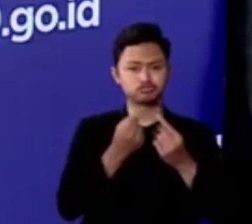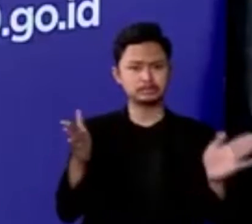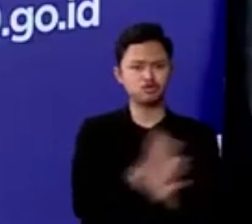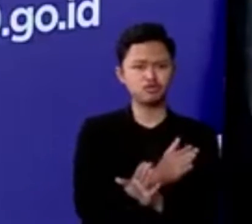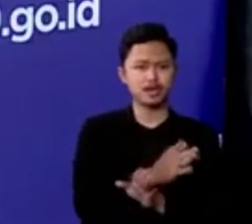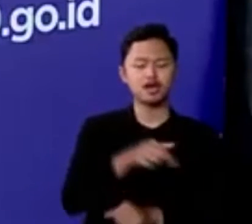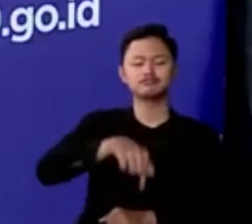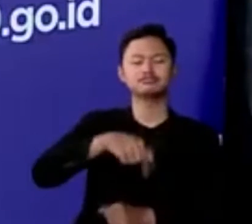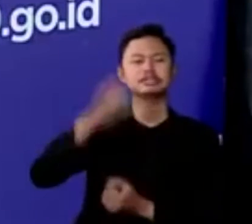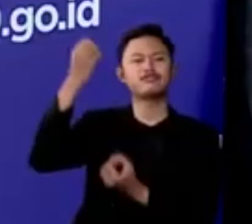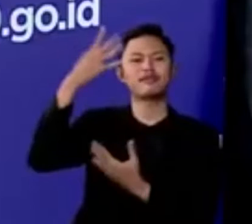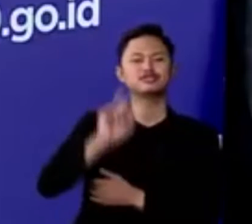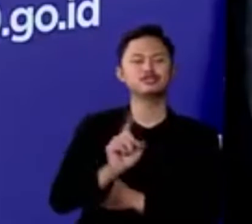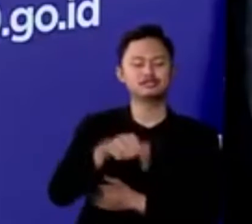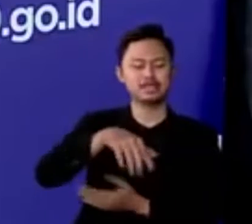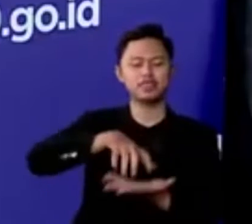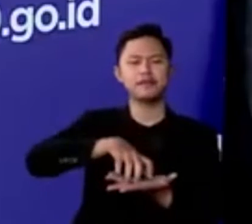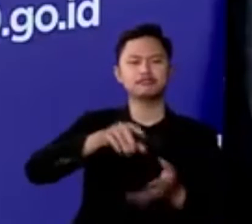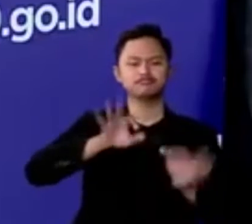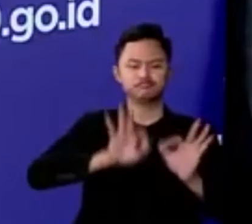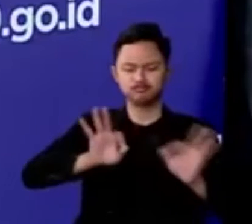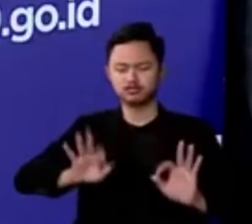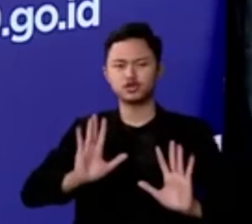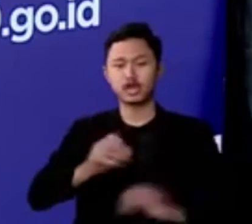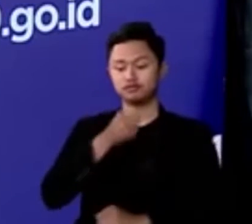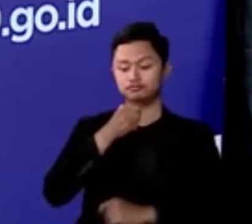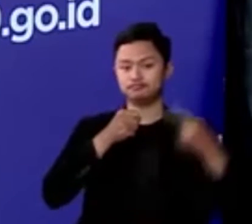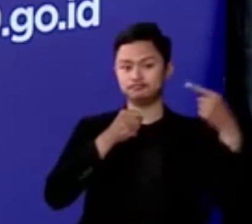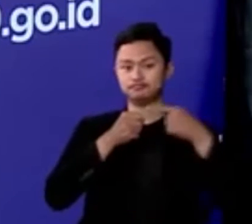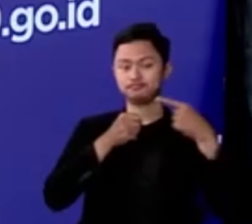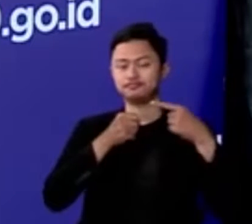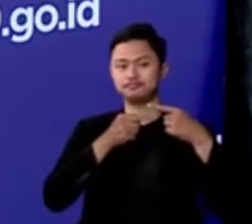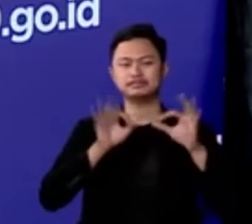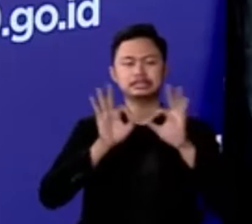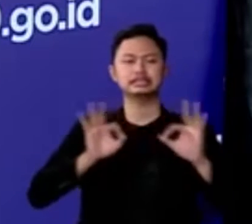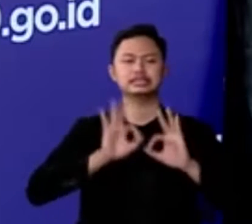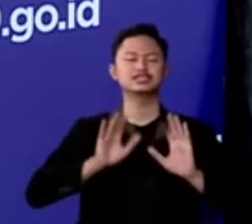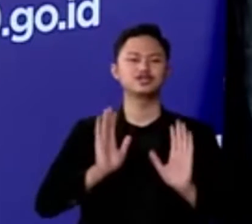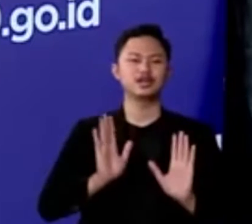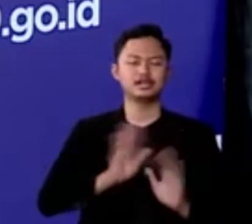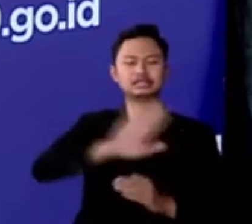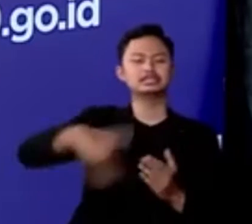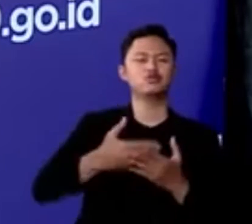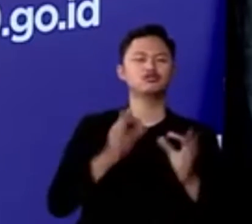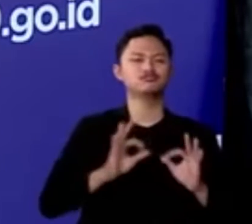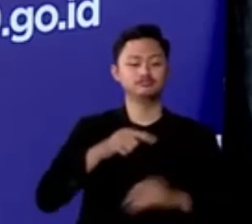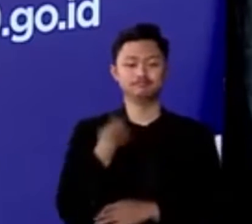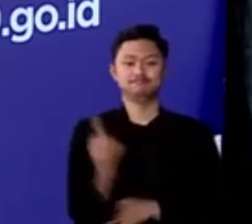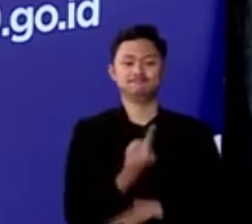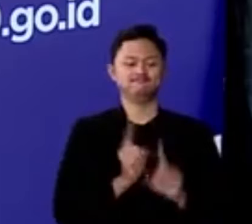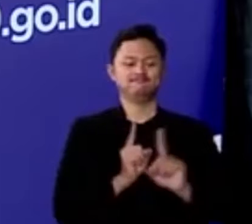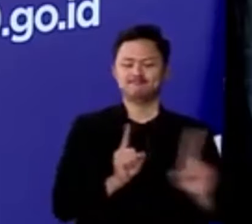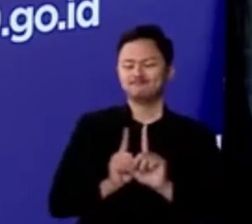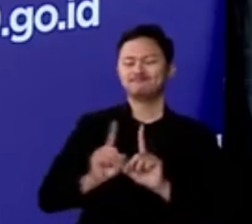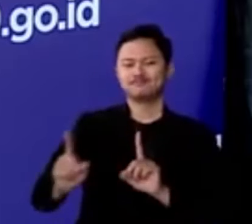sebagai informasi kondisi studio telah disanitasi microphone yang kami gunakan juga sudah disinfeksi dan kami juga senantiasa